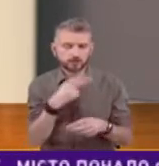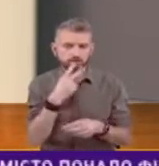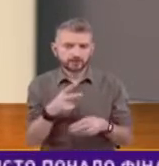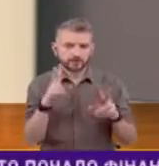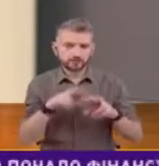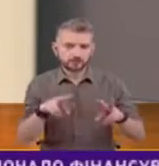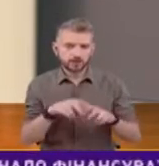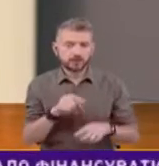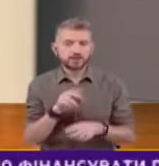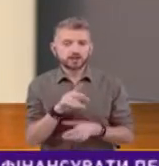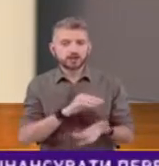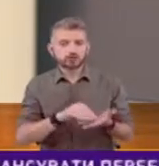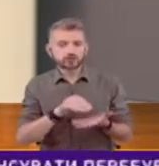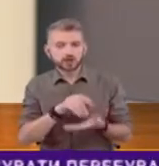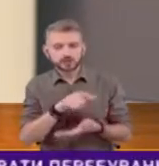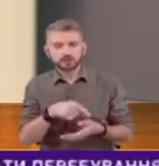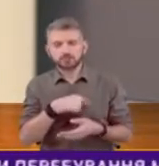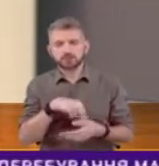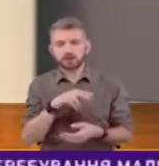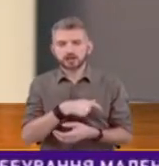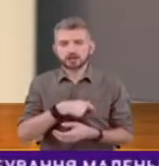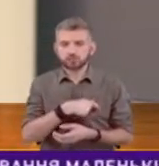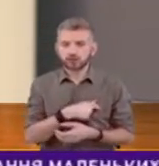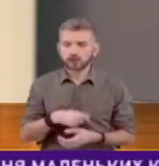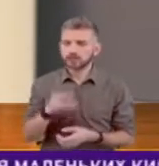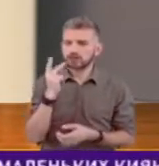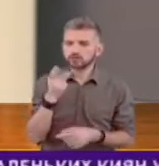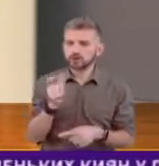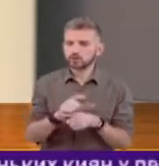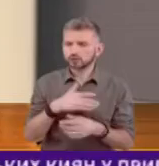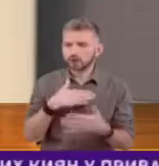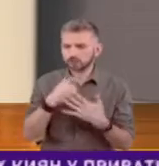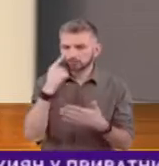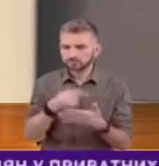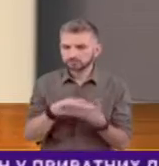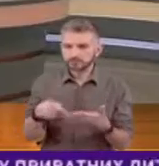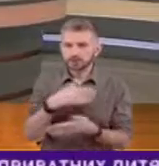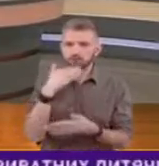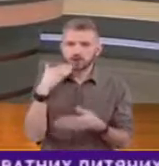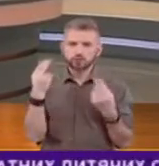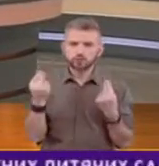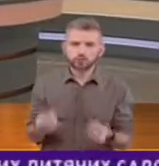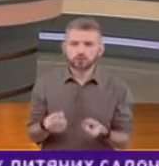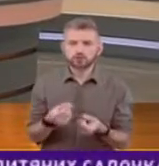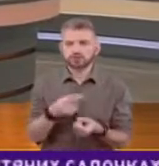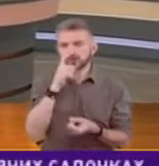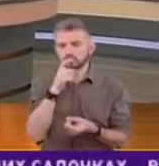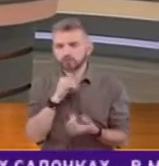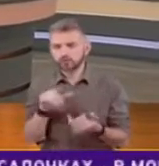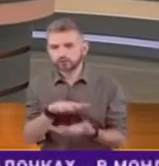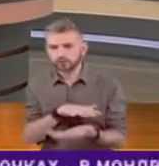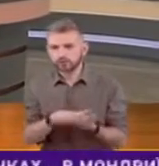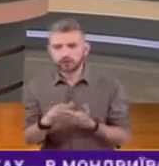розбиратися. Ви як журналісти, ми як депутати і представники громади. Просто ви завжди дуже активно акцентуєте увагу на те, щоб велика кількість коштів, не вас зрозуміло. На ШВСМ